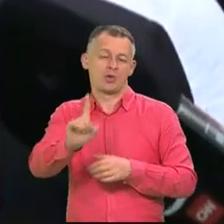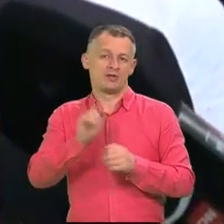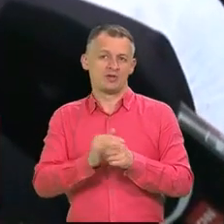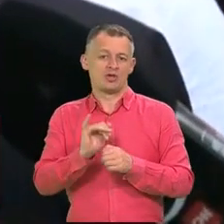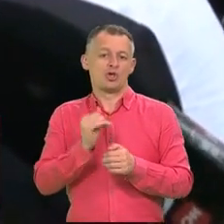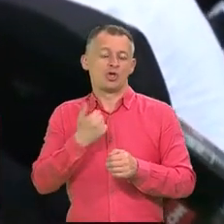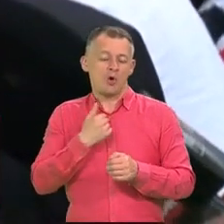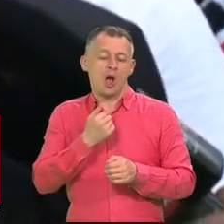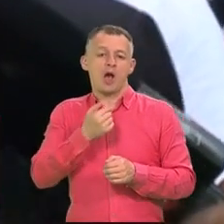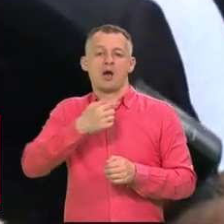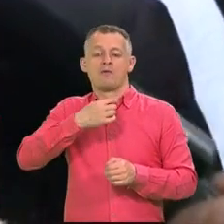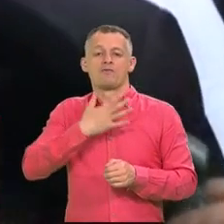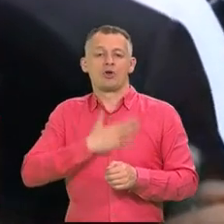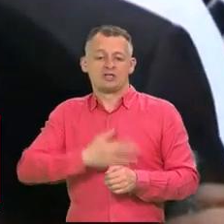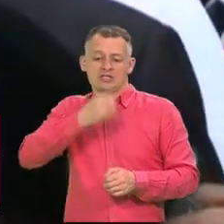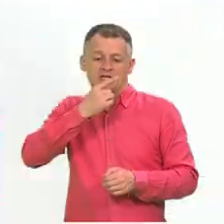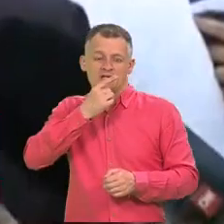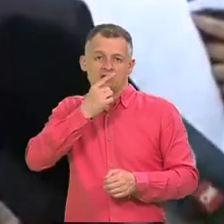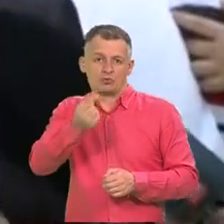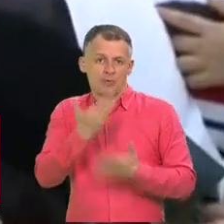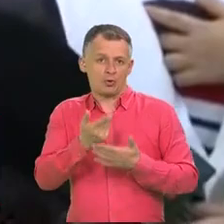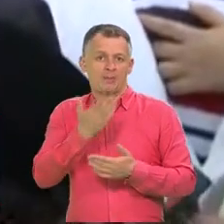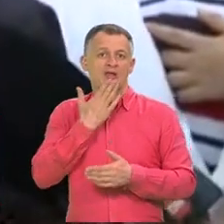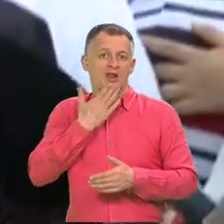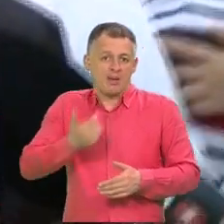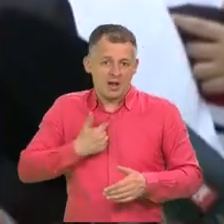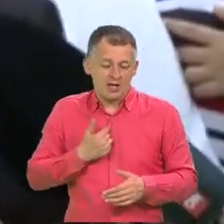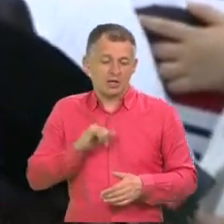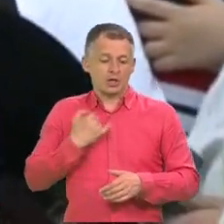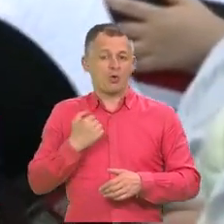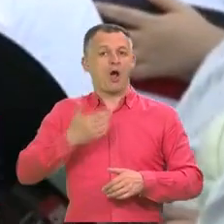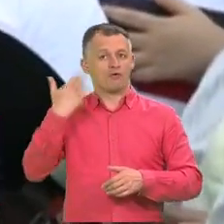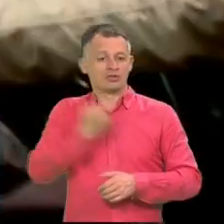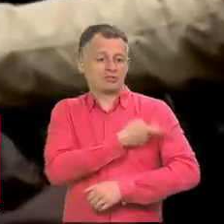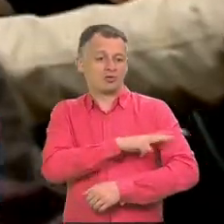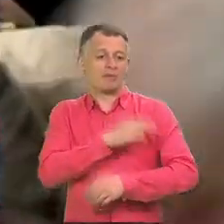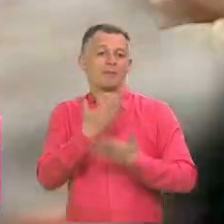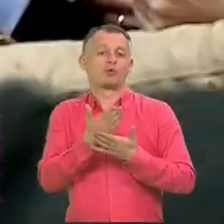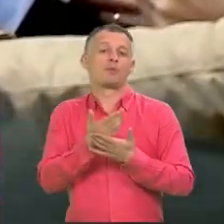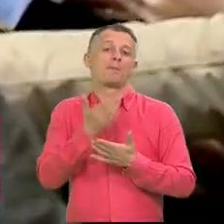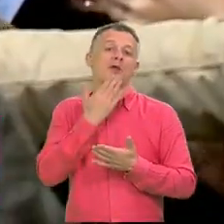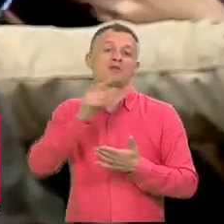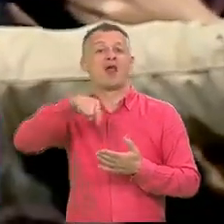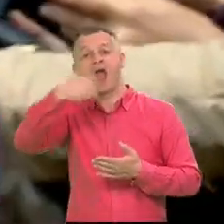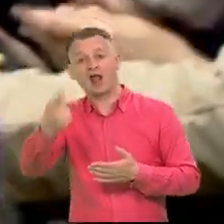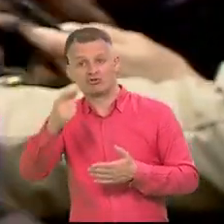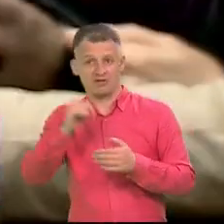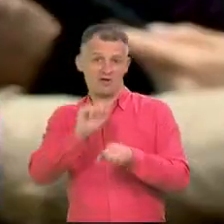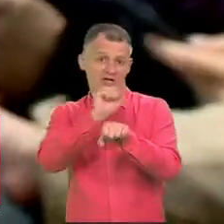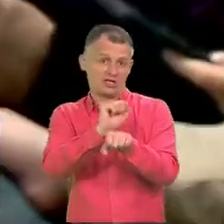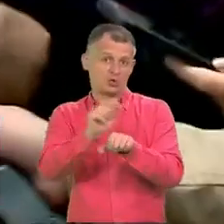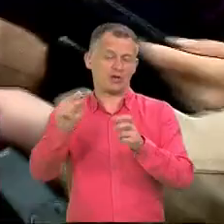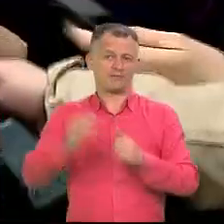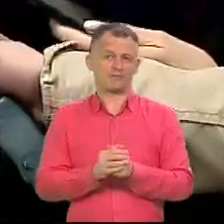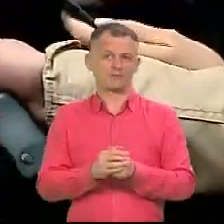păcate am răspuns pentru altcineva. Puterea exemplului, Piedone nu a murit, doar puțin s-a odihnit. În luna mai a anului trecut, Curtea de Apel București